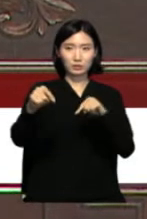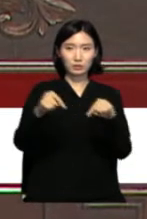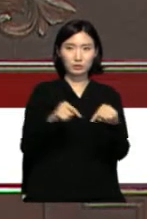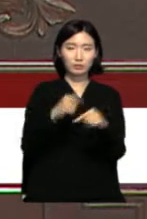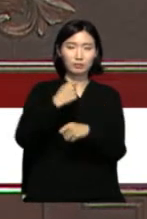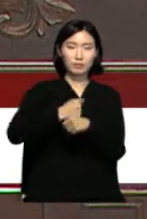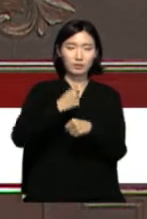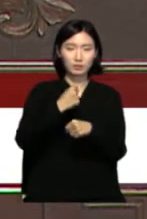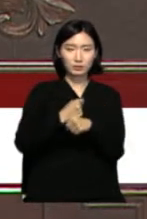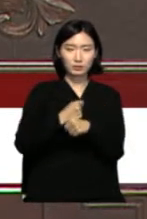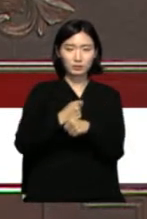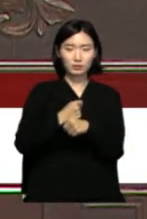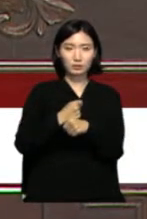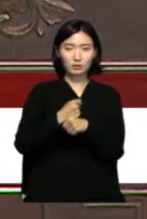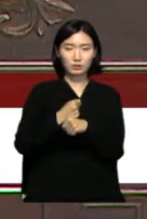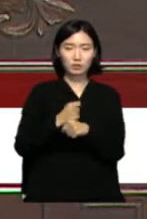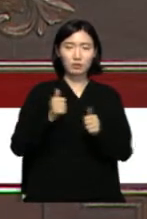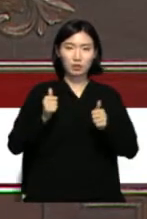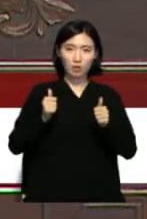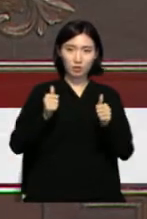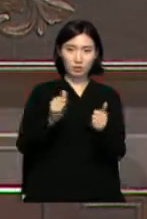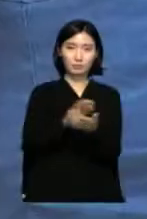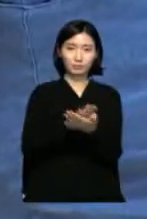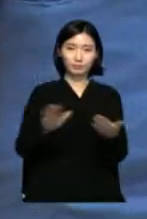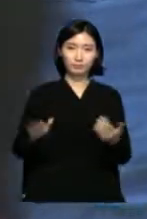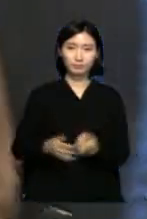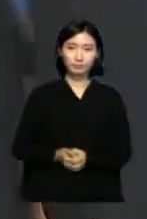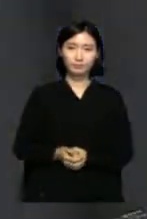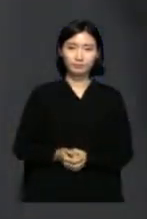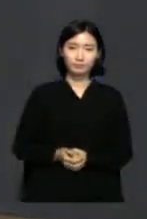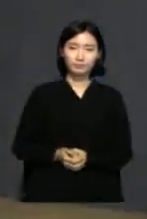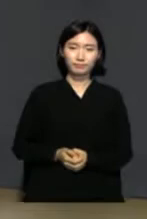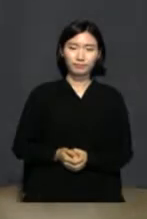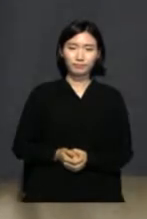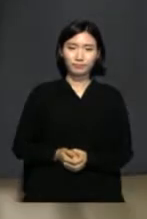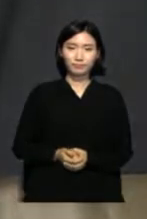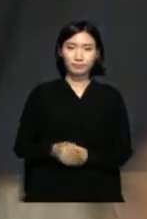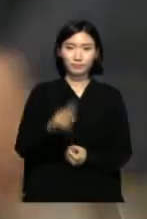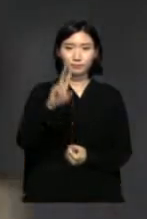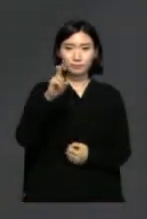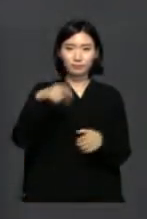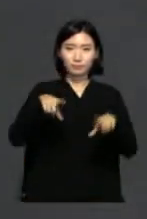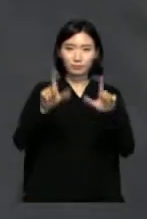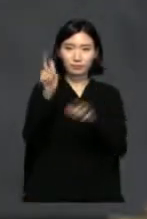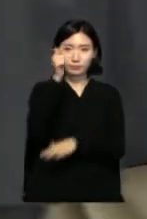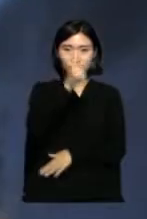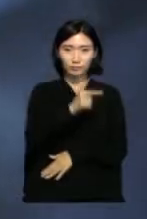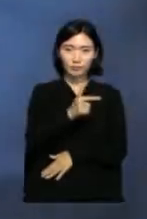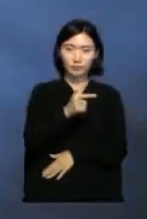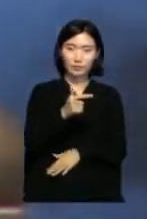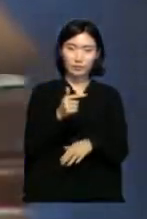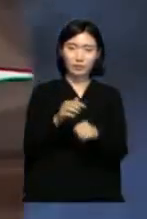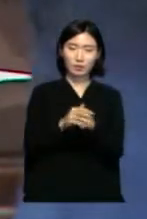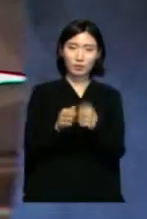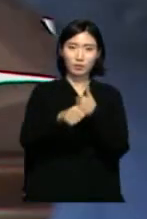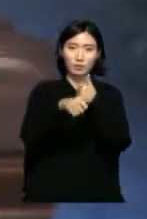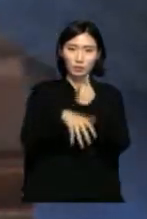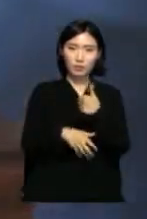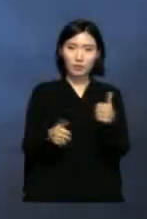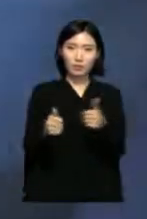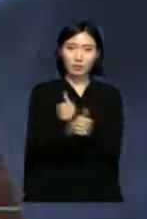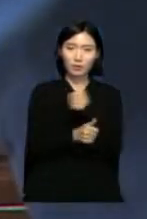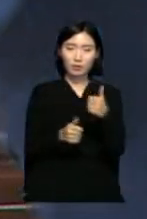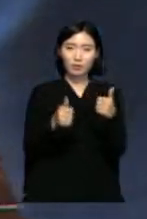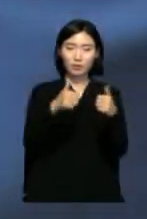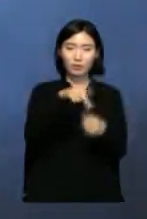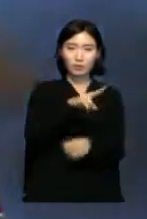의정을 만드는데 열심히 하겠다는 말씀드립니다. 한편 12일 오전에 열린 상임위원장 선거에서는 경점순